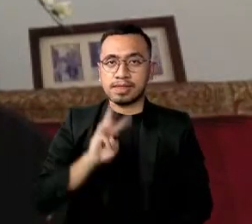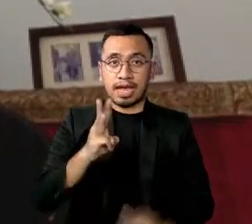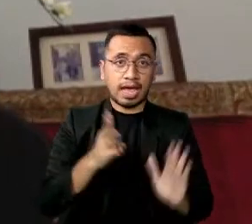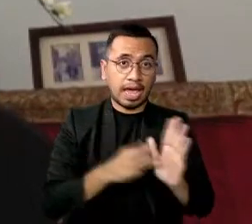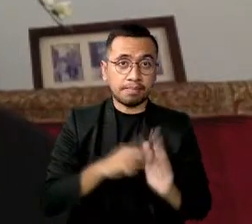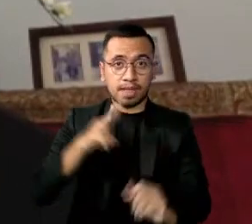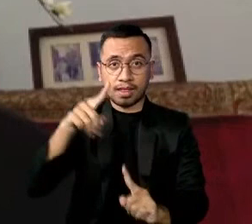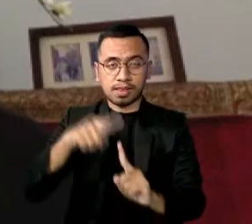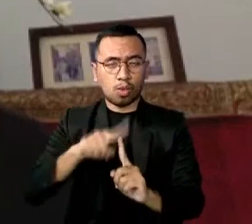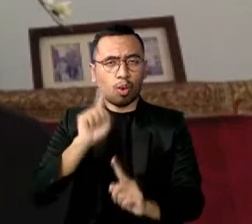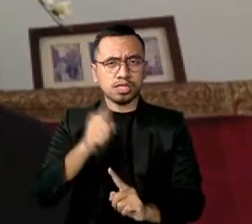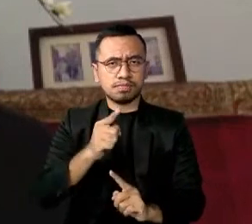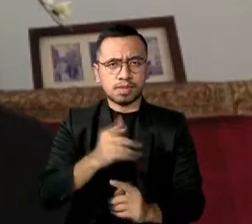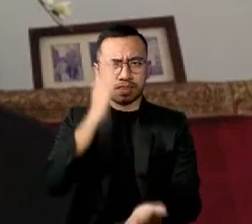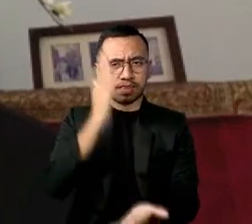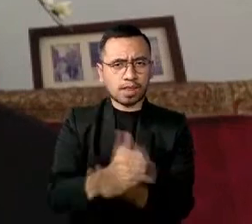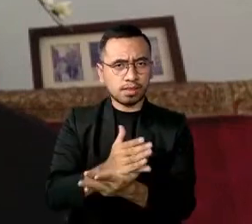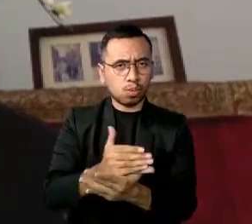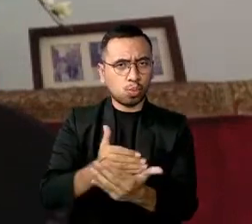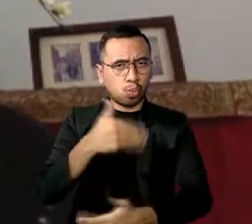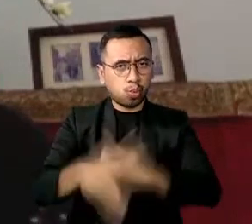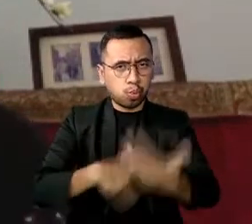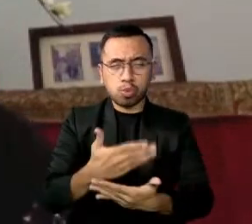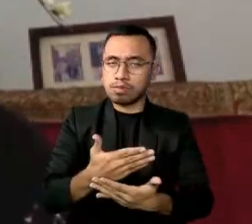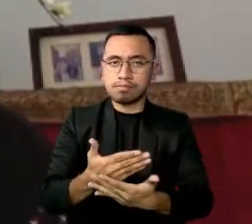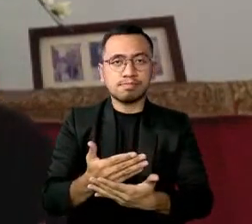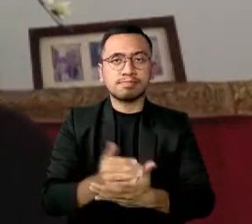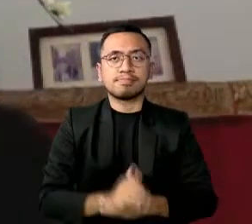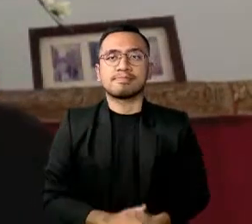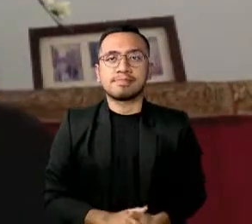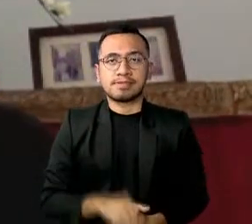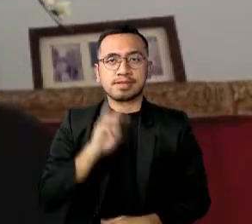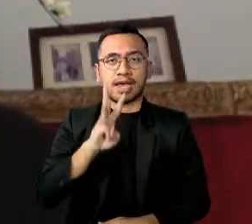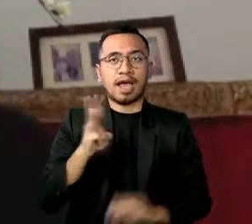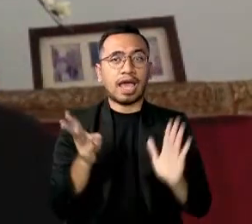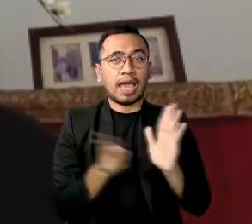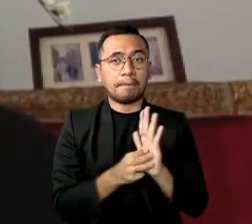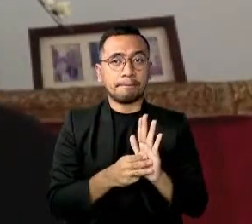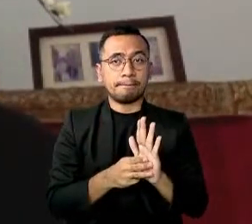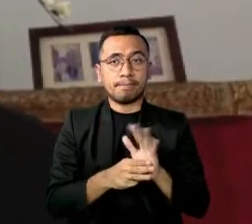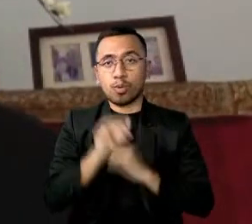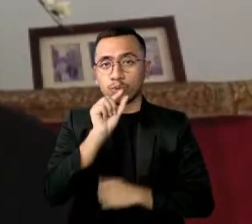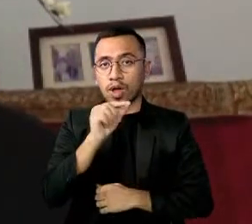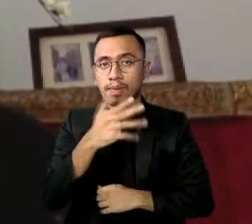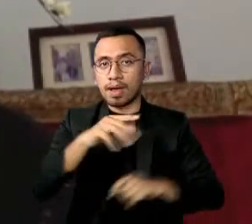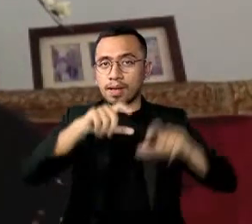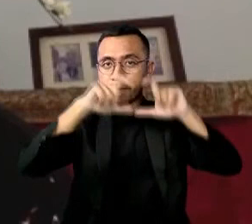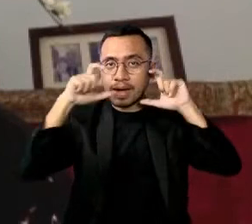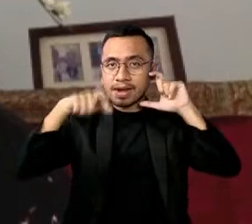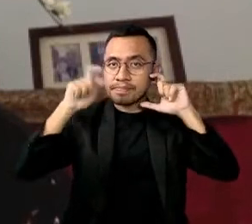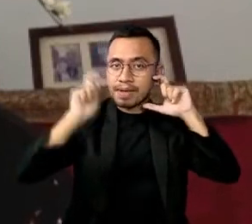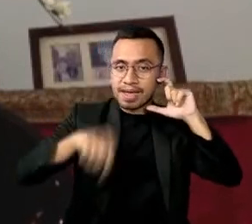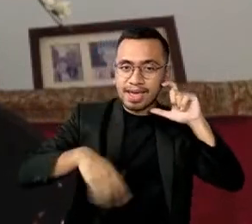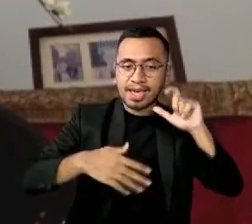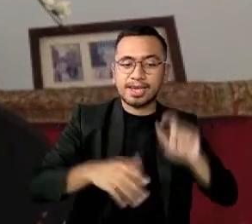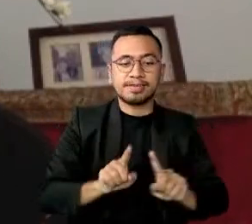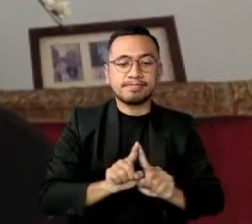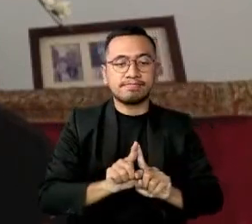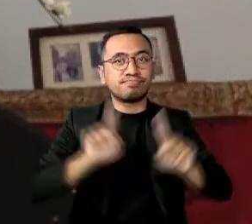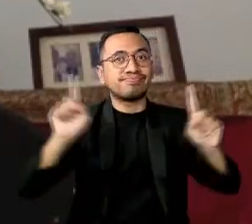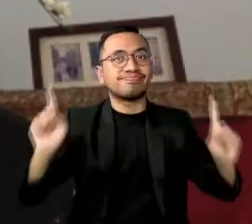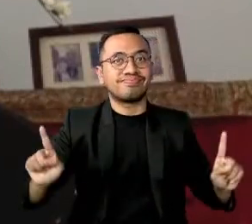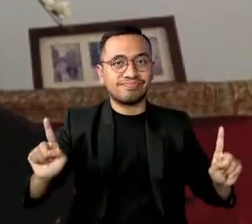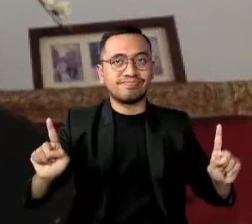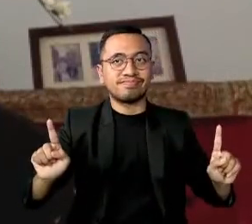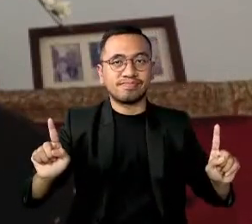dan kemudian tidak ada pelemparan 3 m itu supaya kita memakai masker menjaga jarak dan